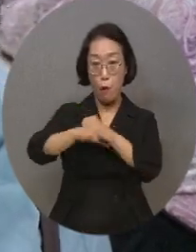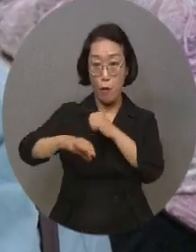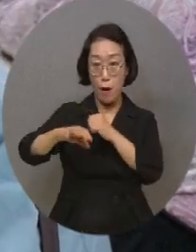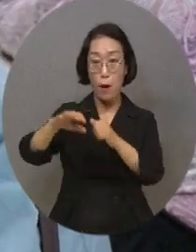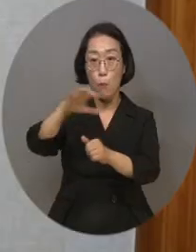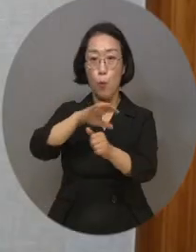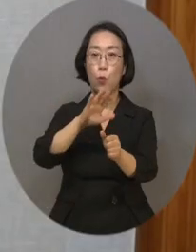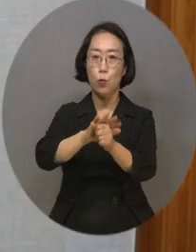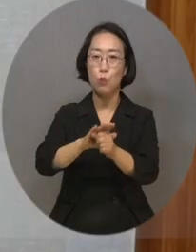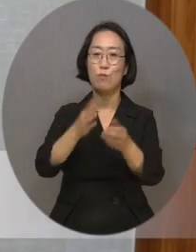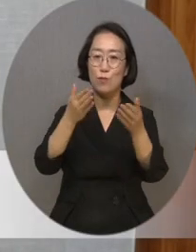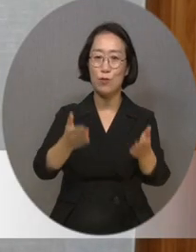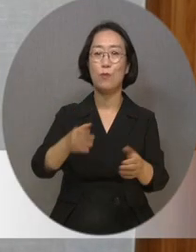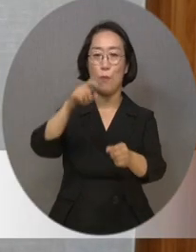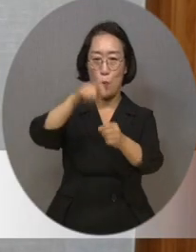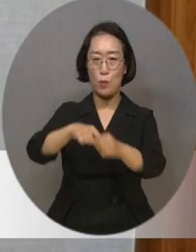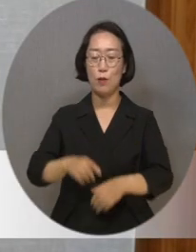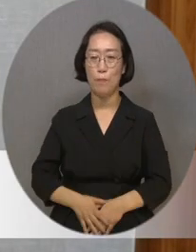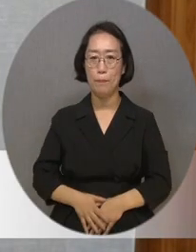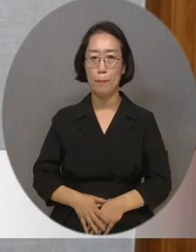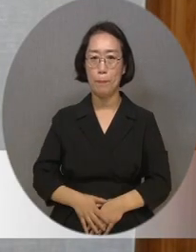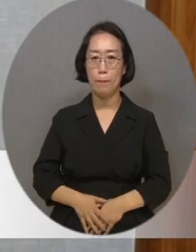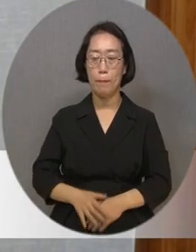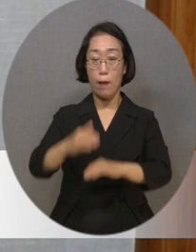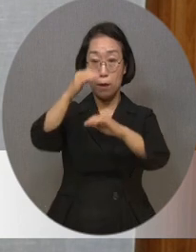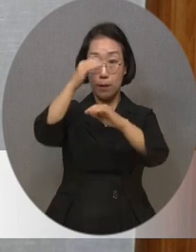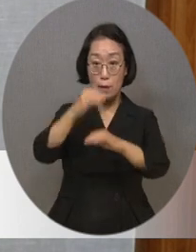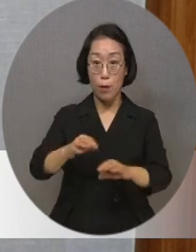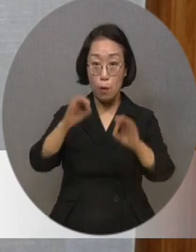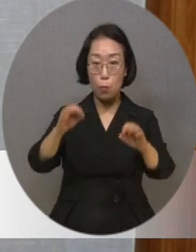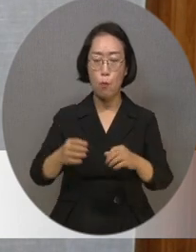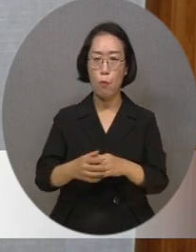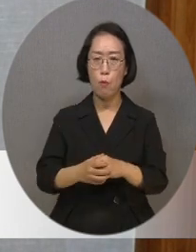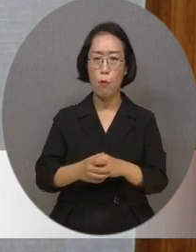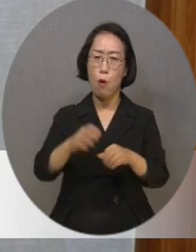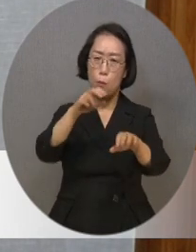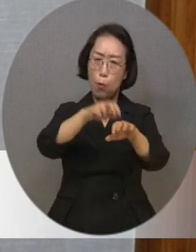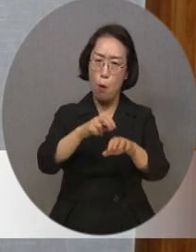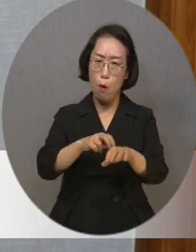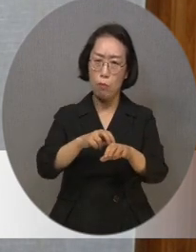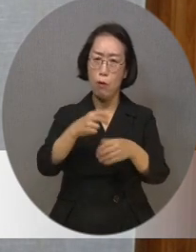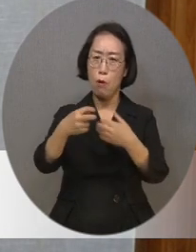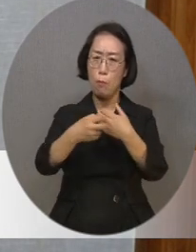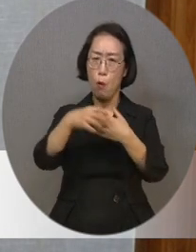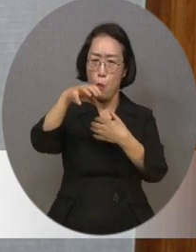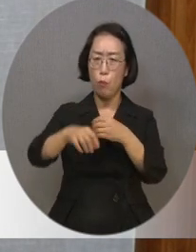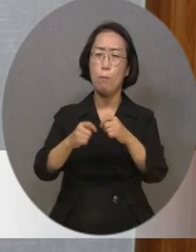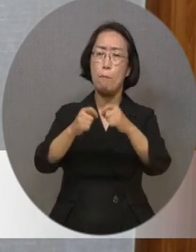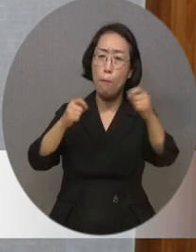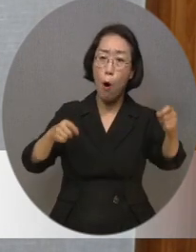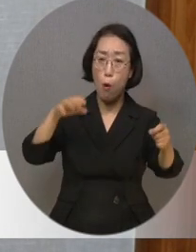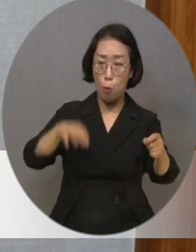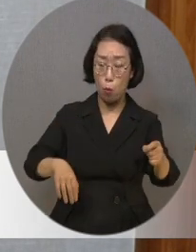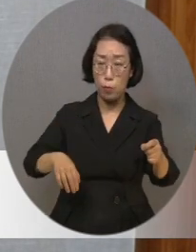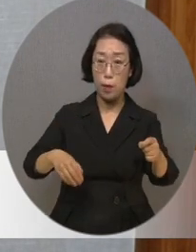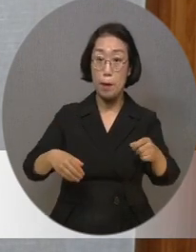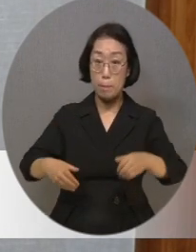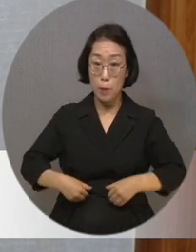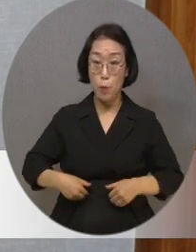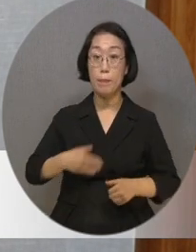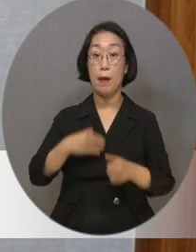사업입니다. 순천시 보건소 연관에서 의료 취약 지역에서 불러주시면 언제든지